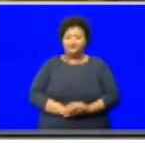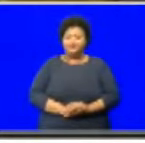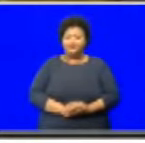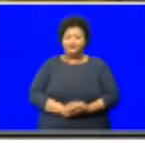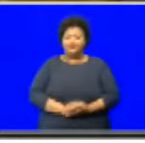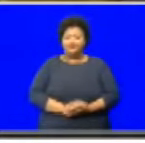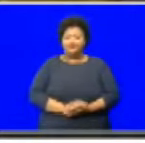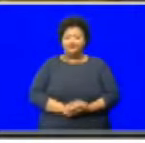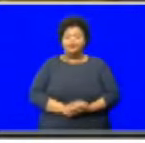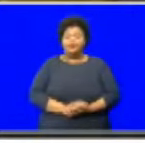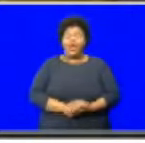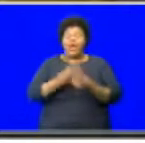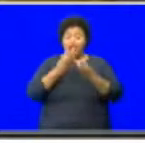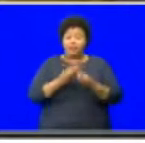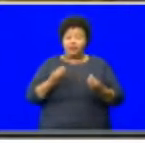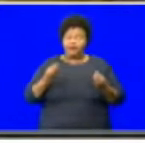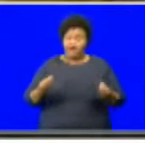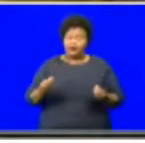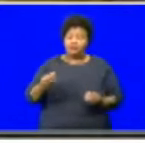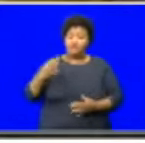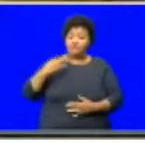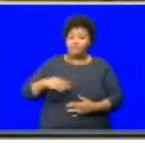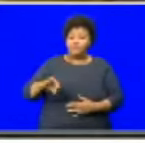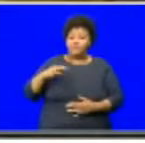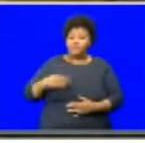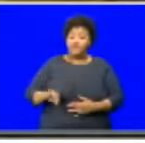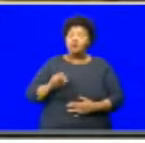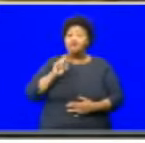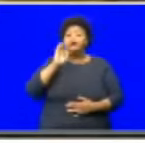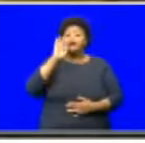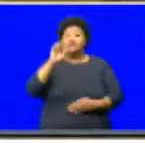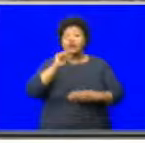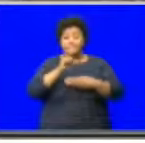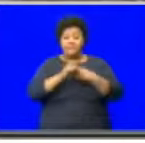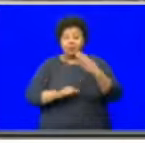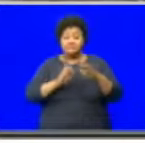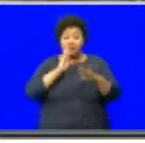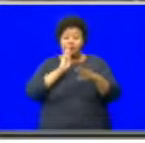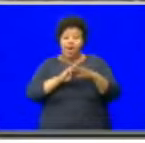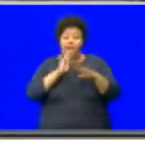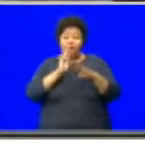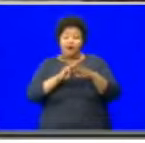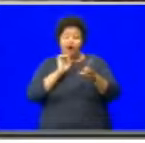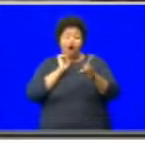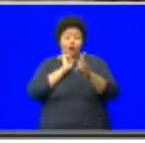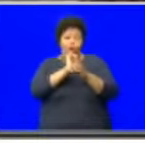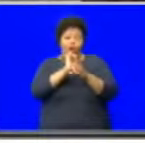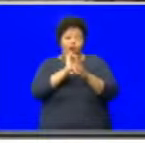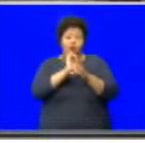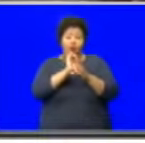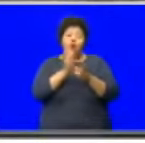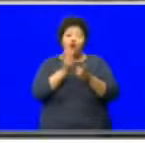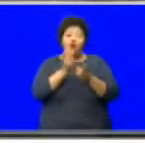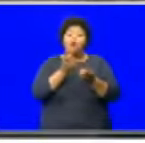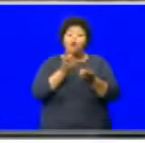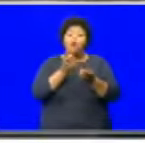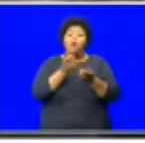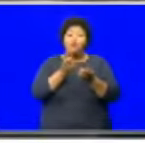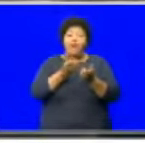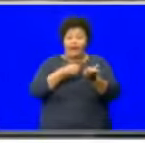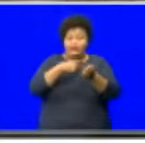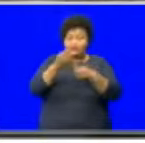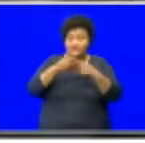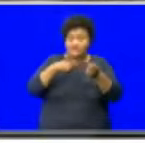Labantwana labangemanfombatana banetinyanga letintsathu kanti unina wabo bekatiphilisa ngekuthengisa